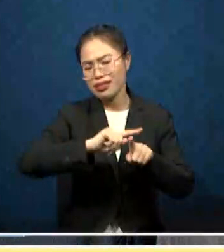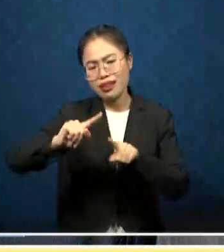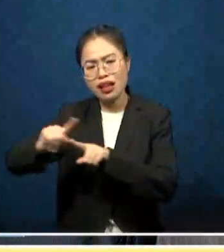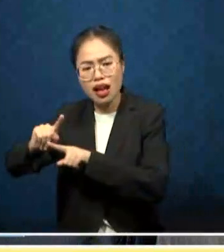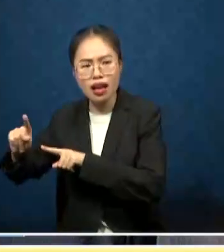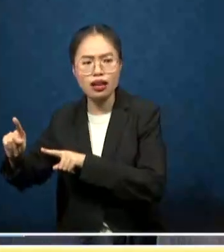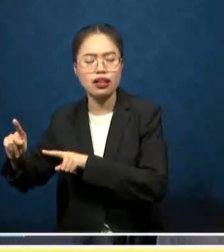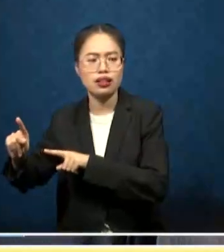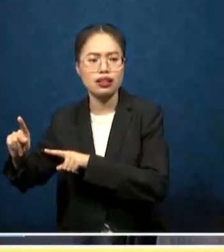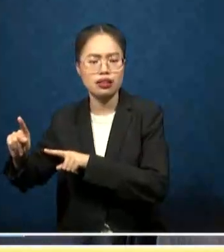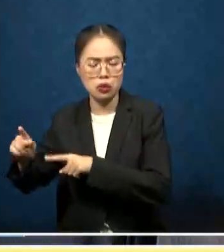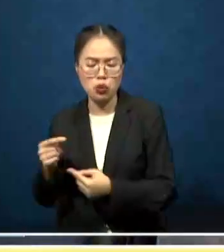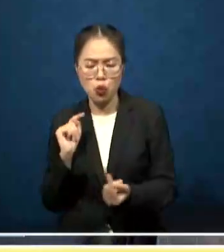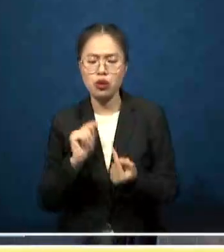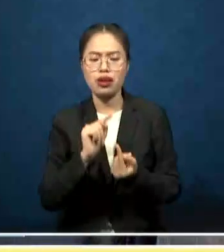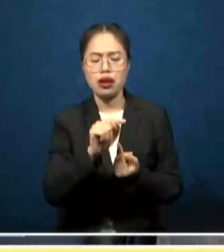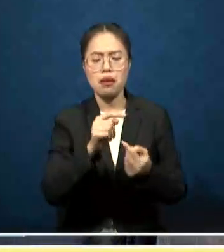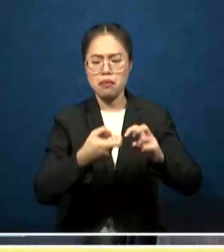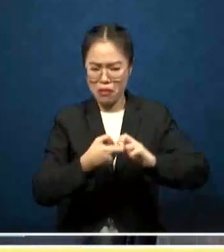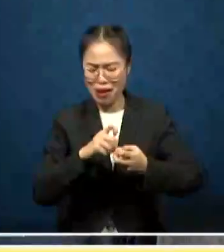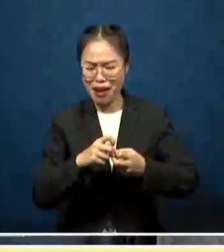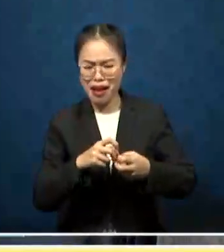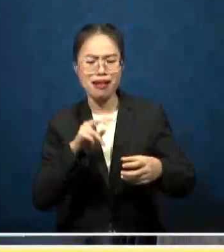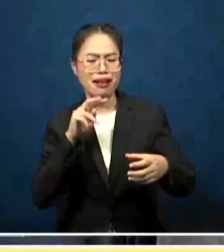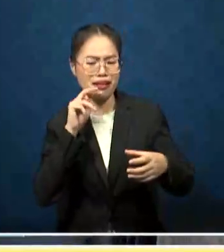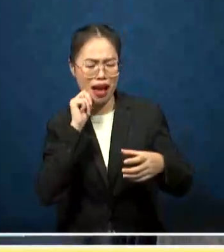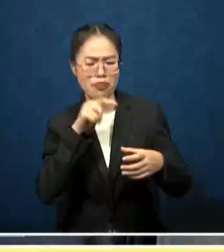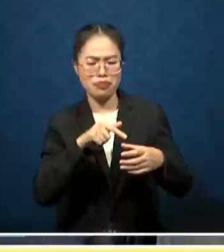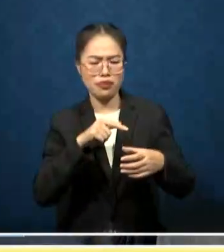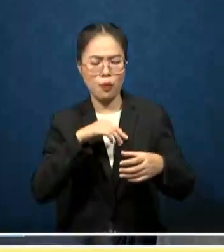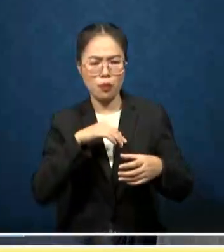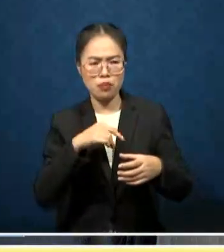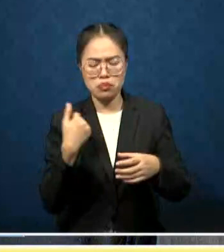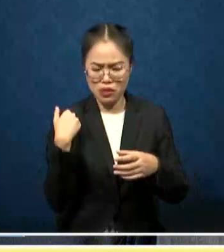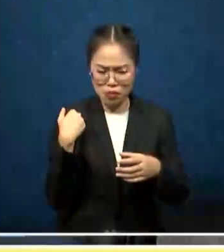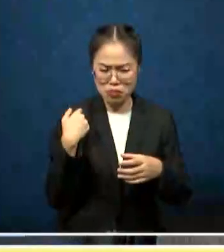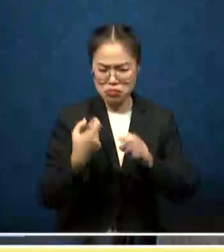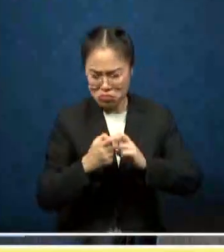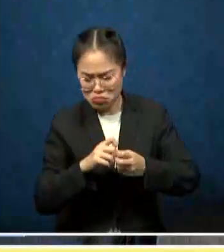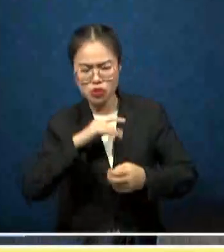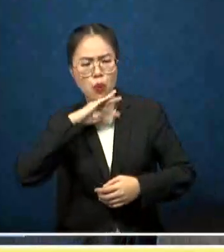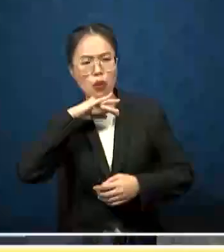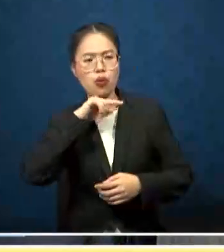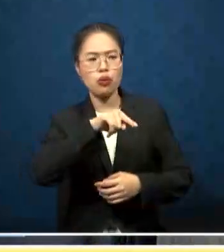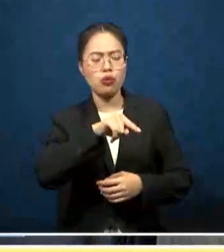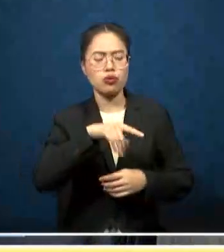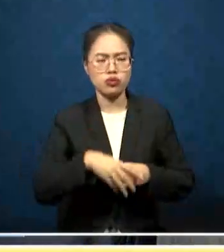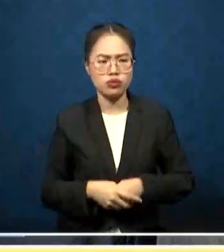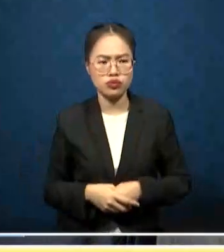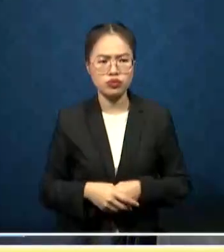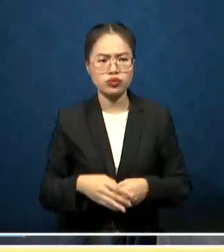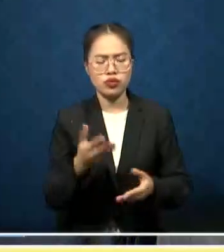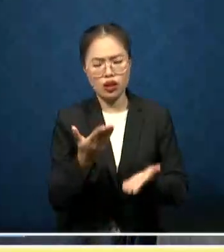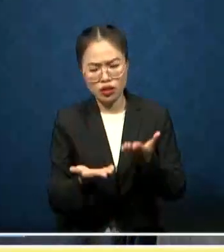ซื้อตรงนี้ถือเป็นอาหารที่ไม่บริสุทธิ์บรรจุพันร์ที่มี